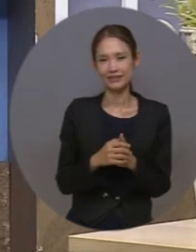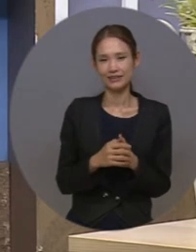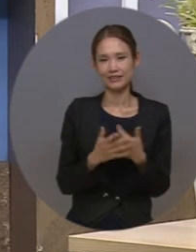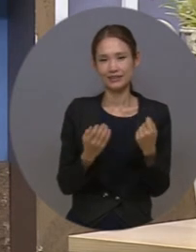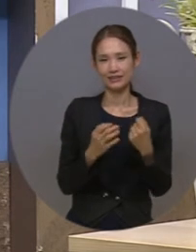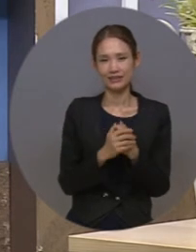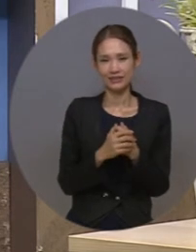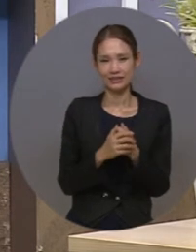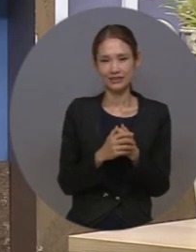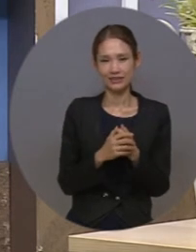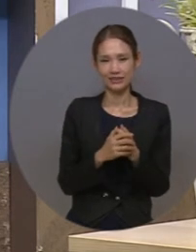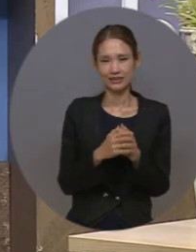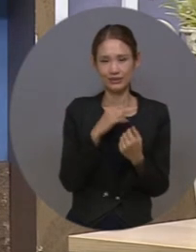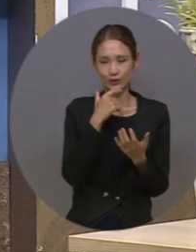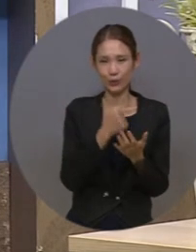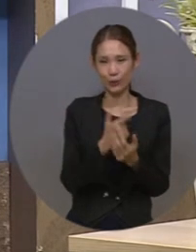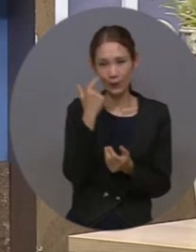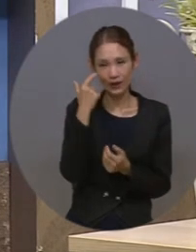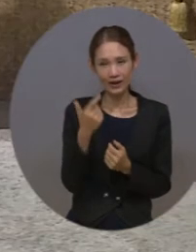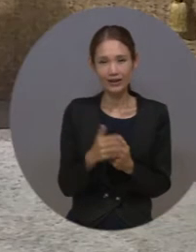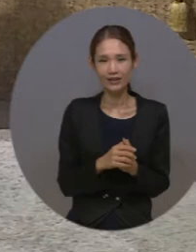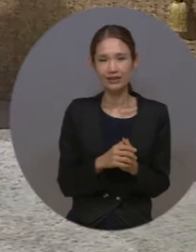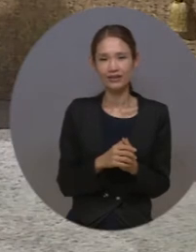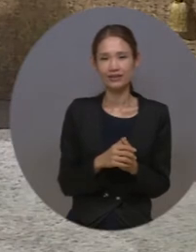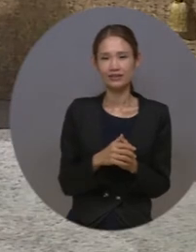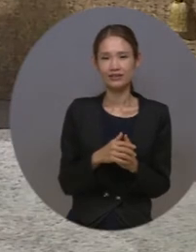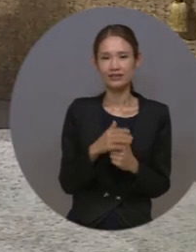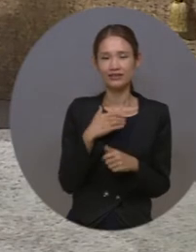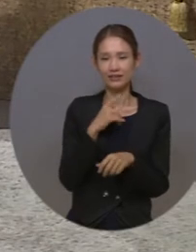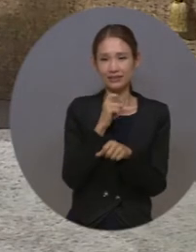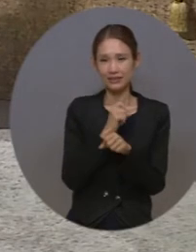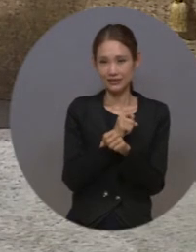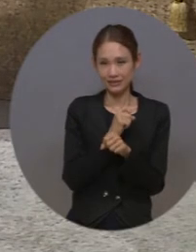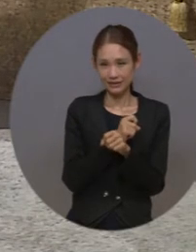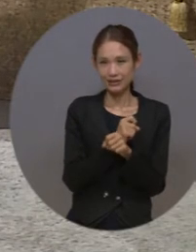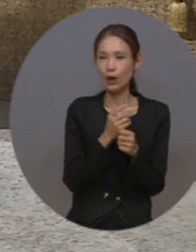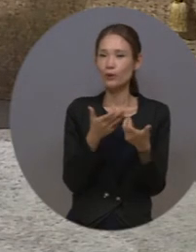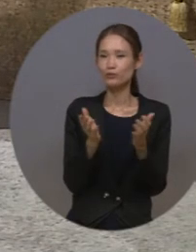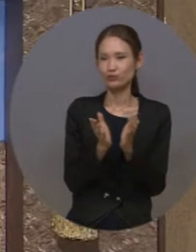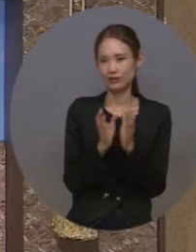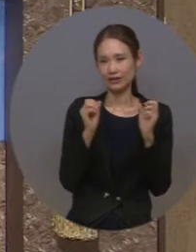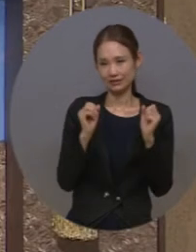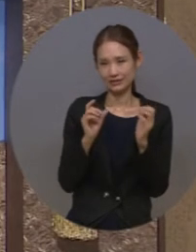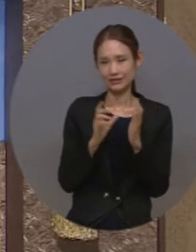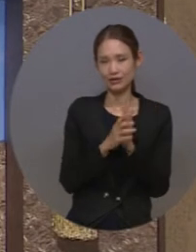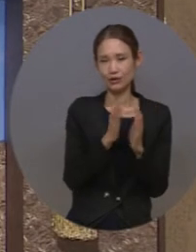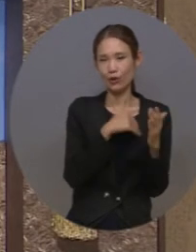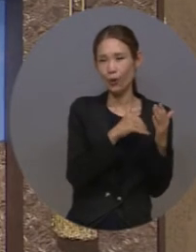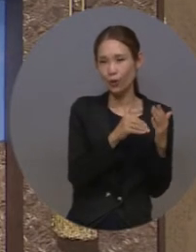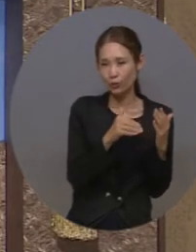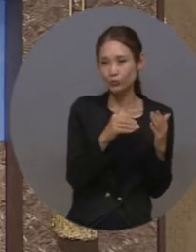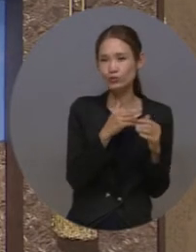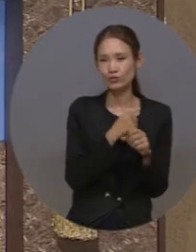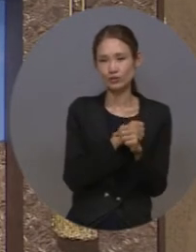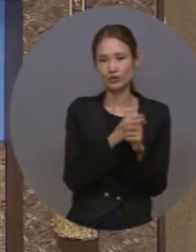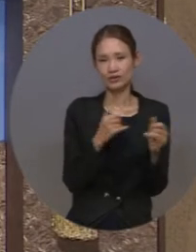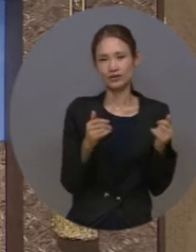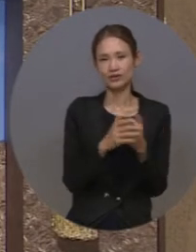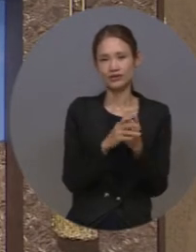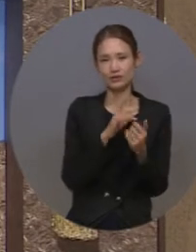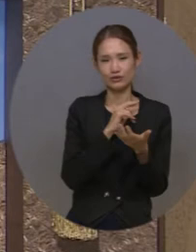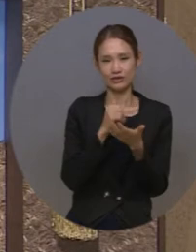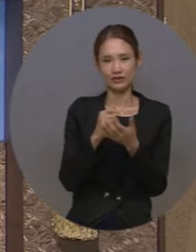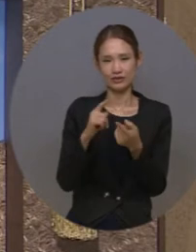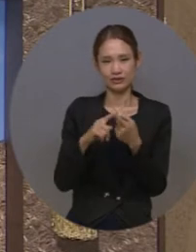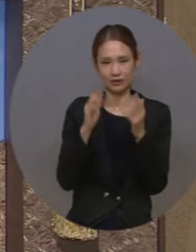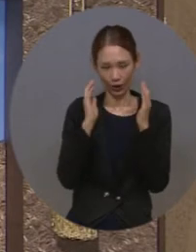좀 소회를 여쭤봐도 될까요? 제가 이제 집행부 있을 때, 공무원 네. 있을 때는 의원들에 대한 거를 많이